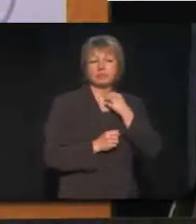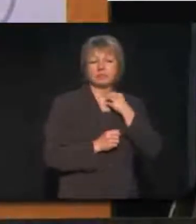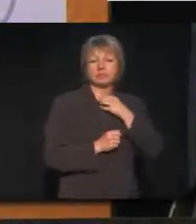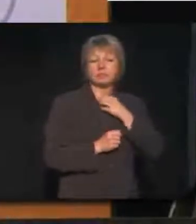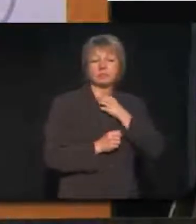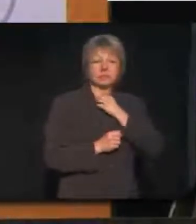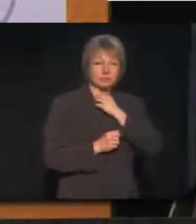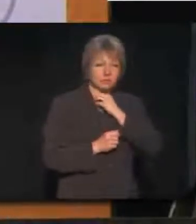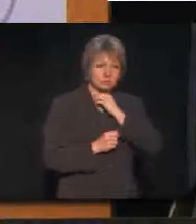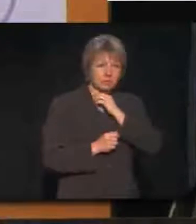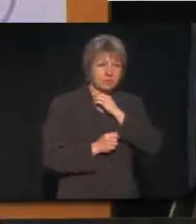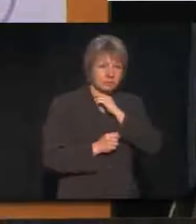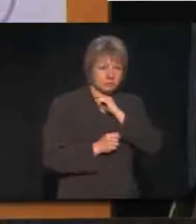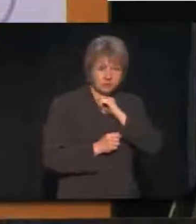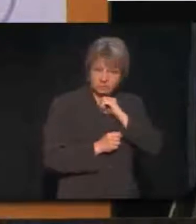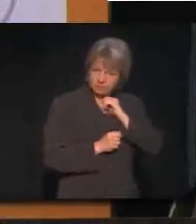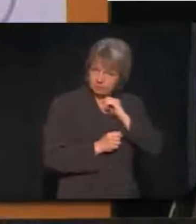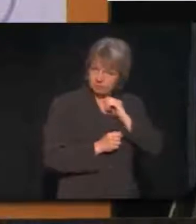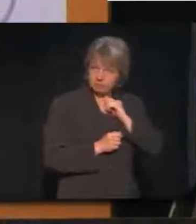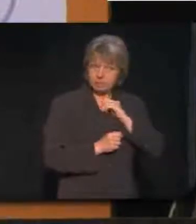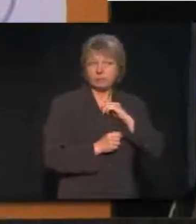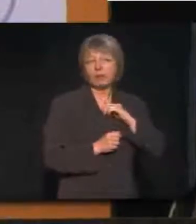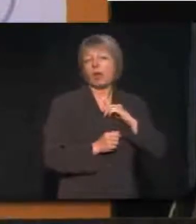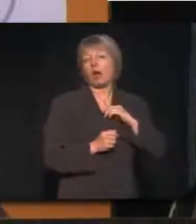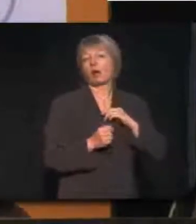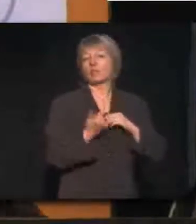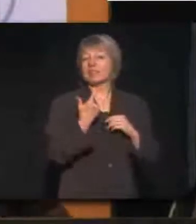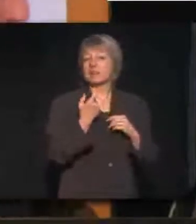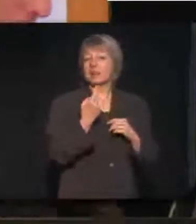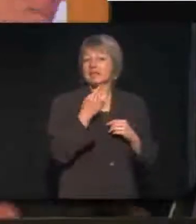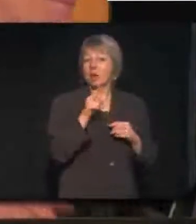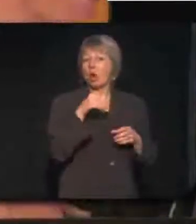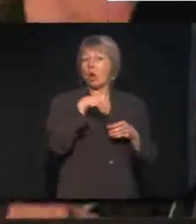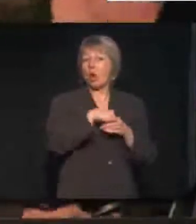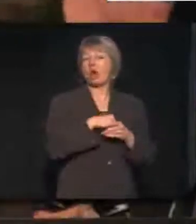ach so die 20 Euro die natürlich als Spender an die Partei